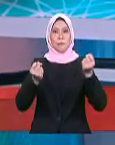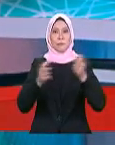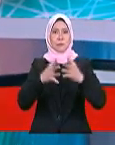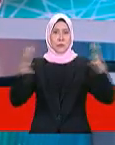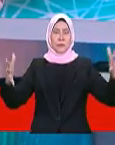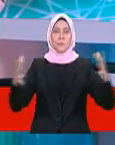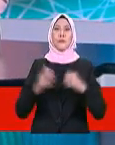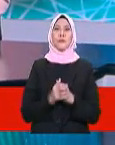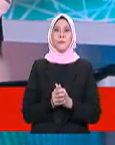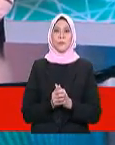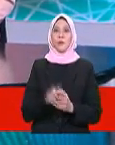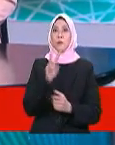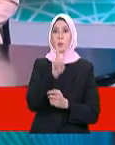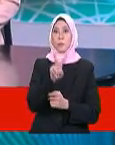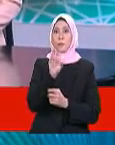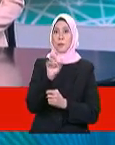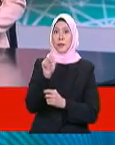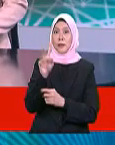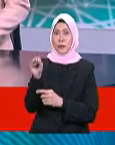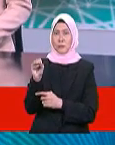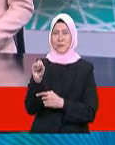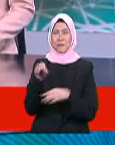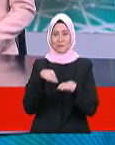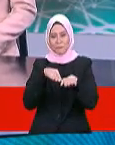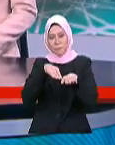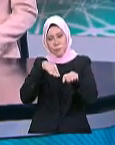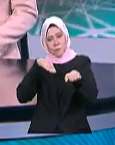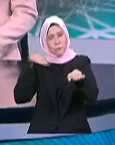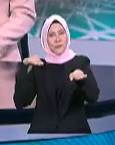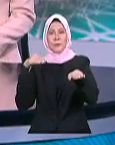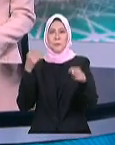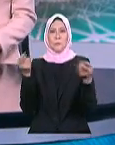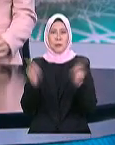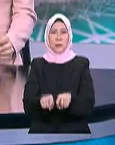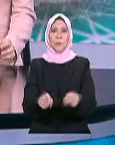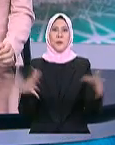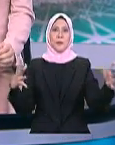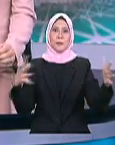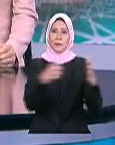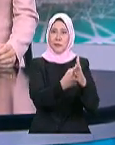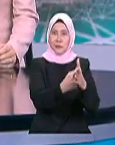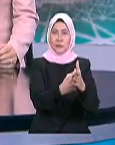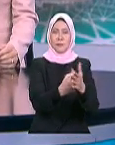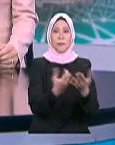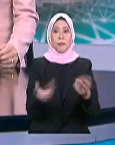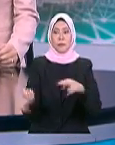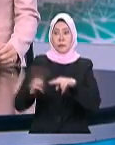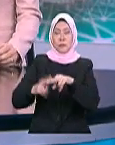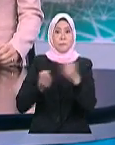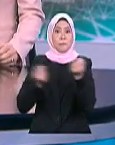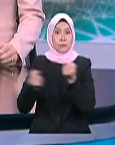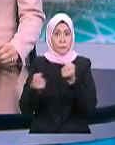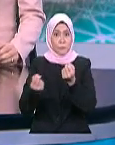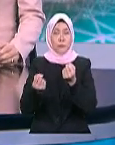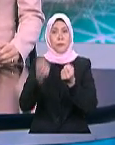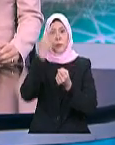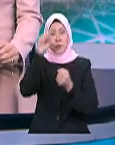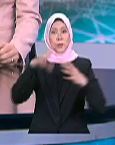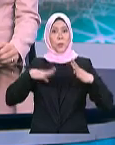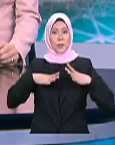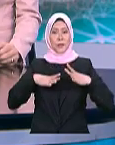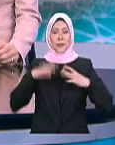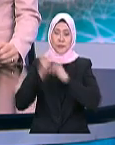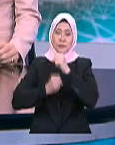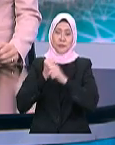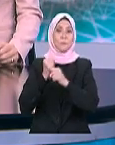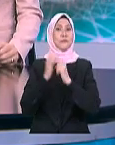trafik sejauh lebih 20 km sesak akibat insiden yang turut disumbang pertambahan kenderaan sempena cuti